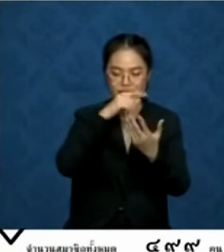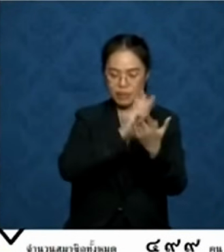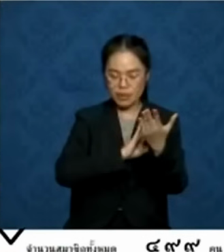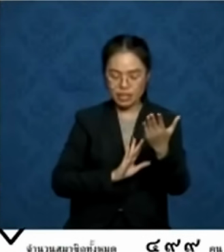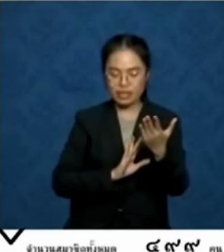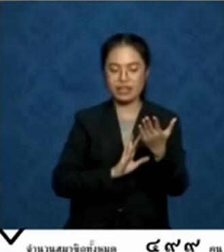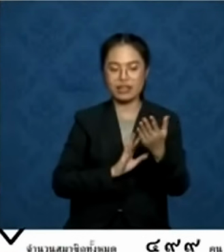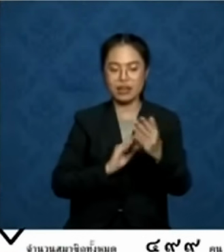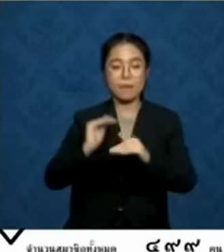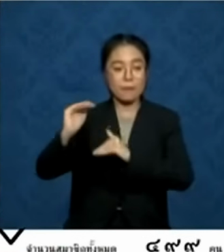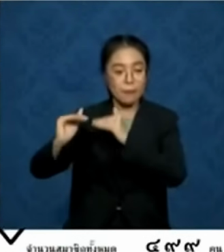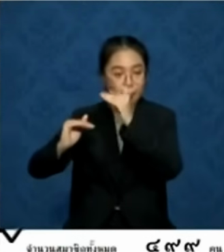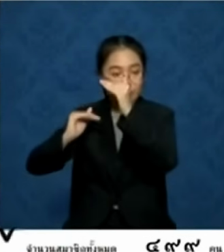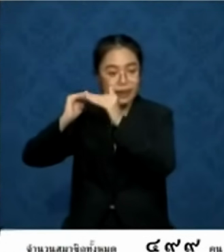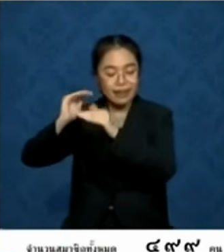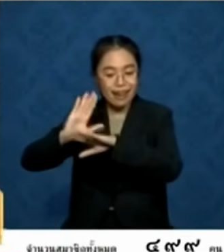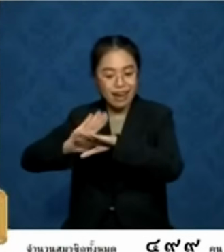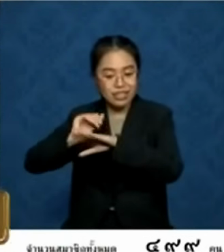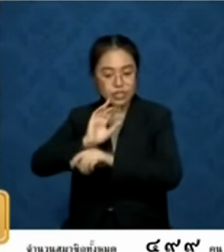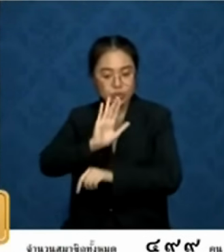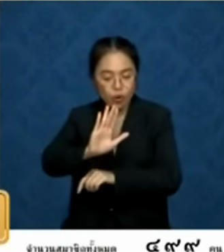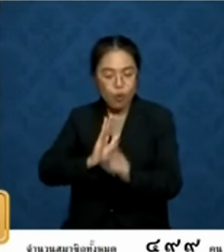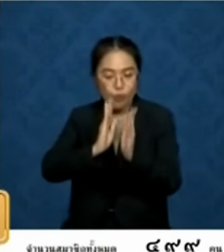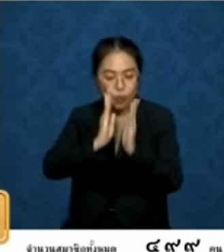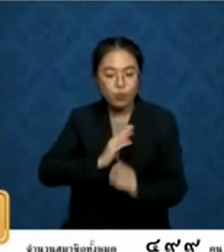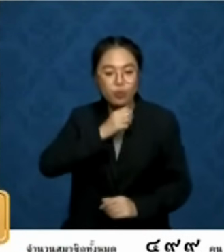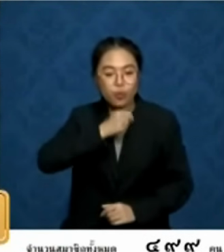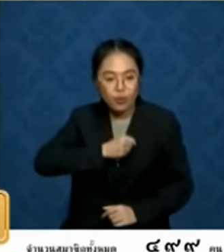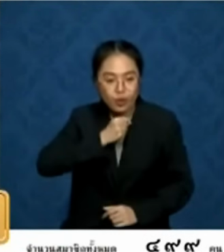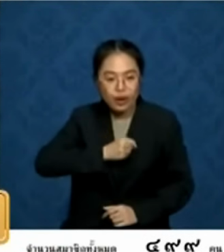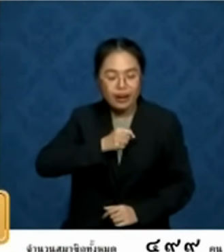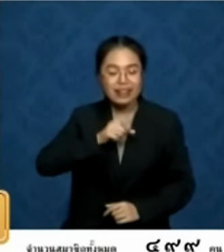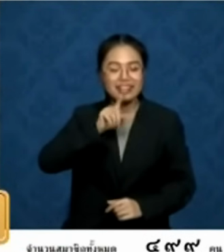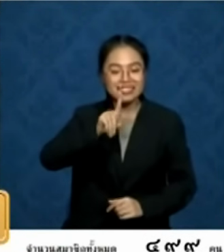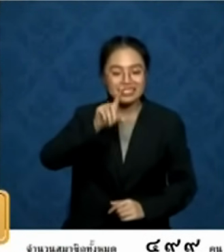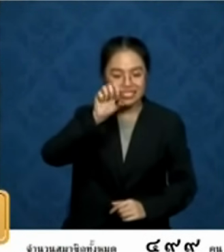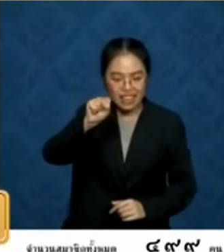ชีพผู้สูงอายุไม่น้อยกว่า